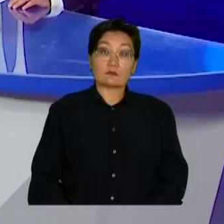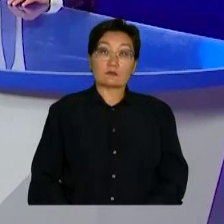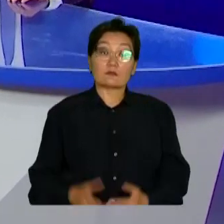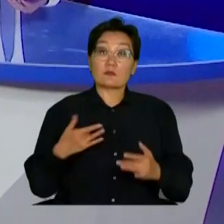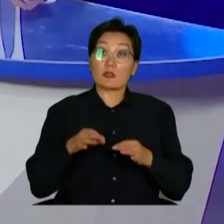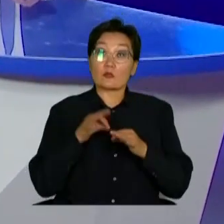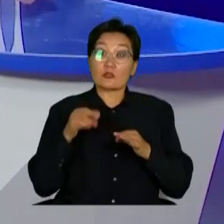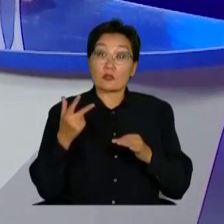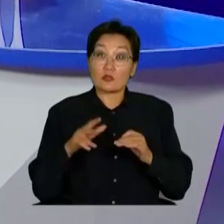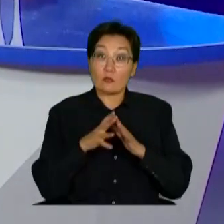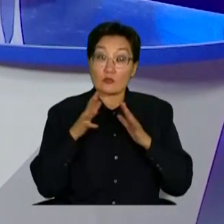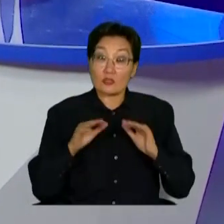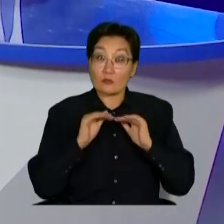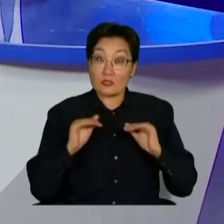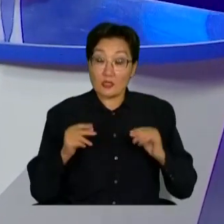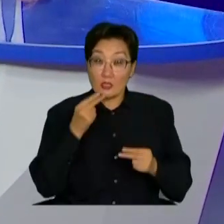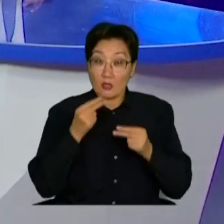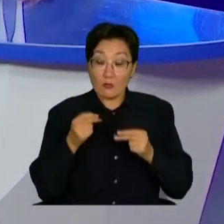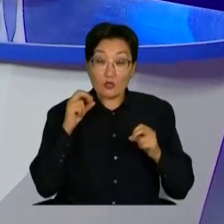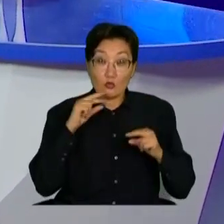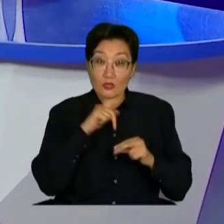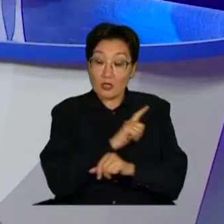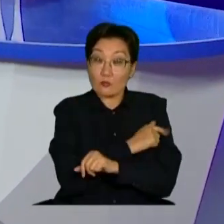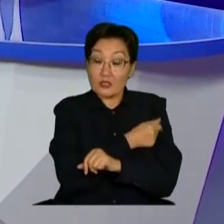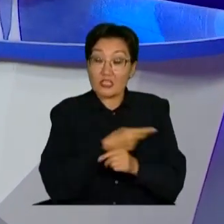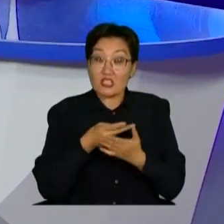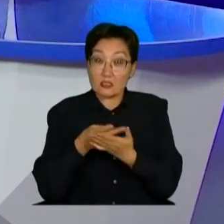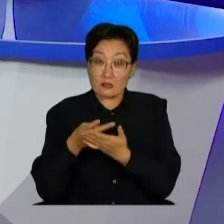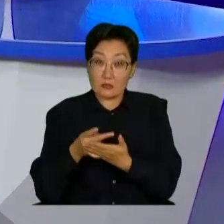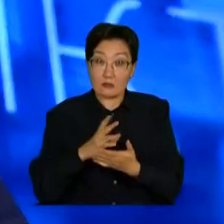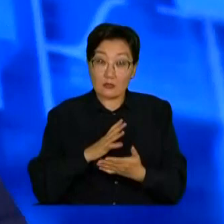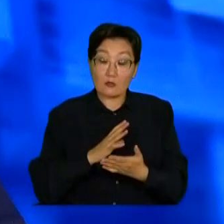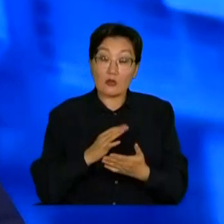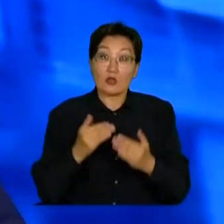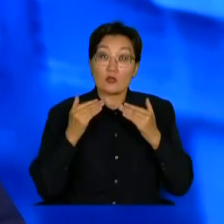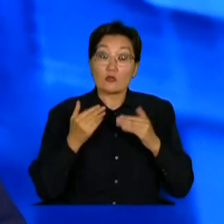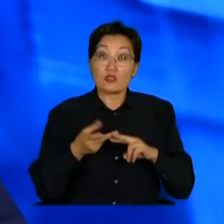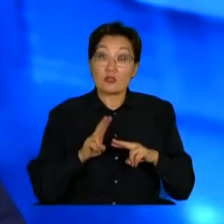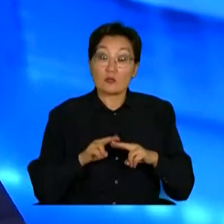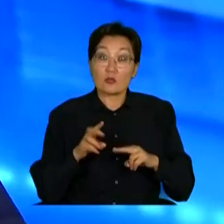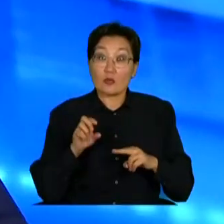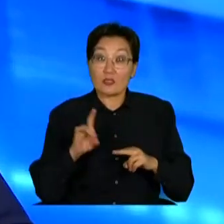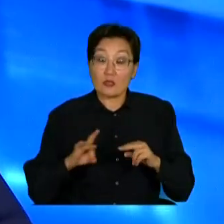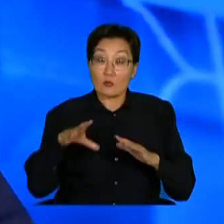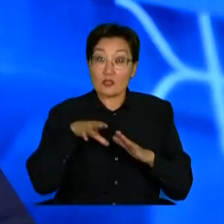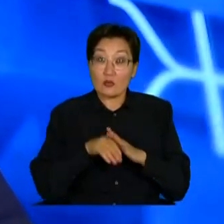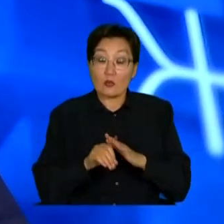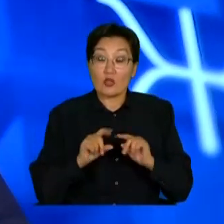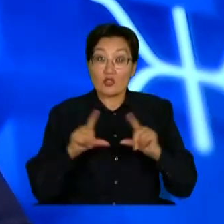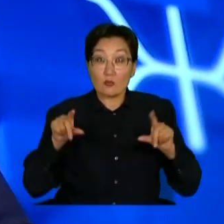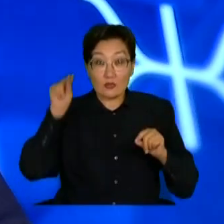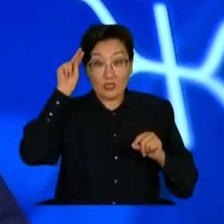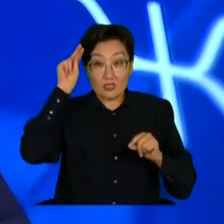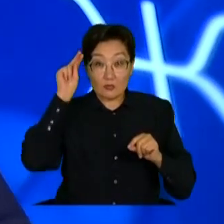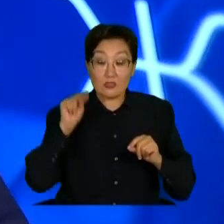Жамбыл облысында 30-дан аса оқушы тамақтан уланып ауруханаға жеткізілді. Сұмдық жайт Байзақ ауданына қарасты Нығметулла